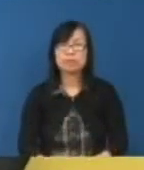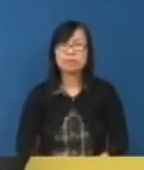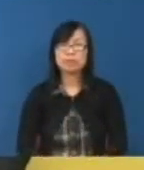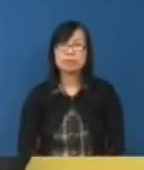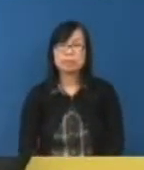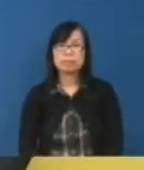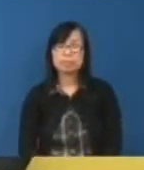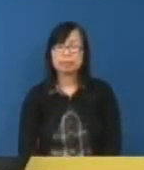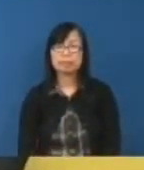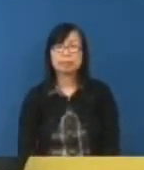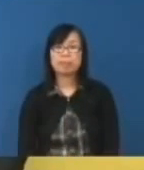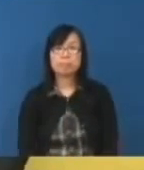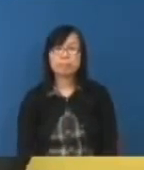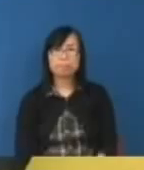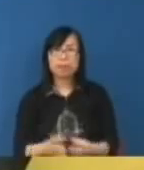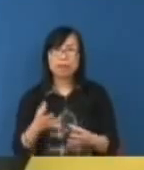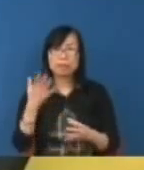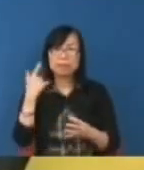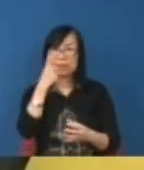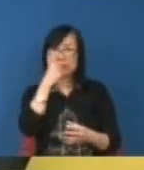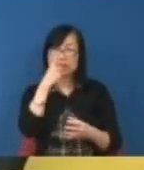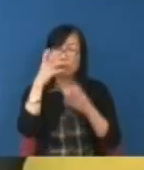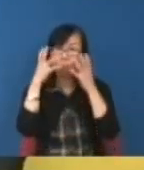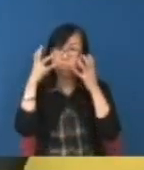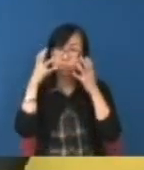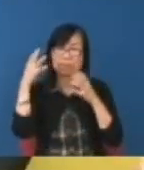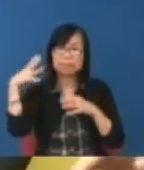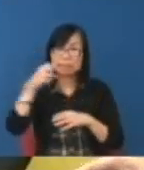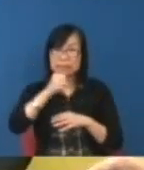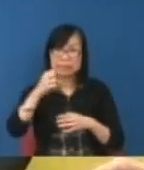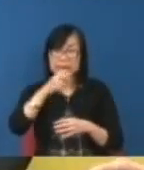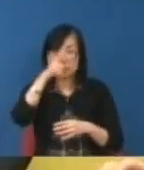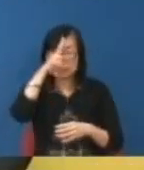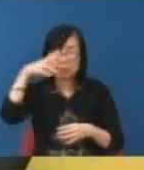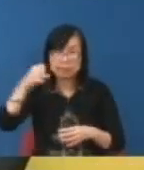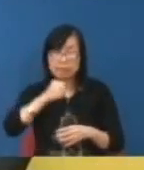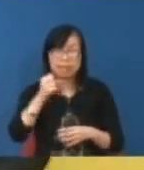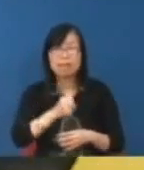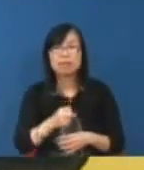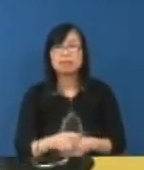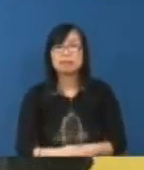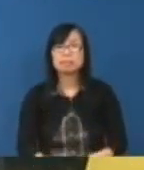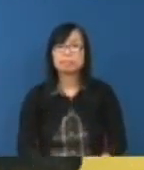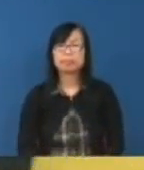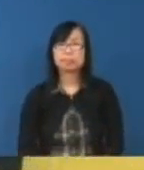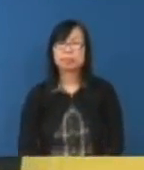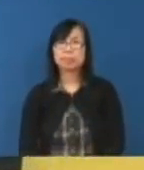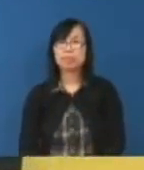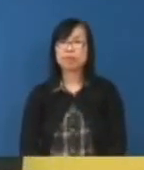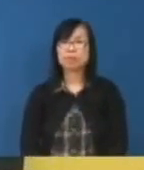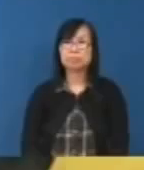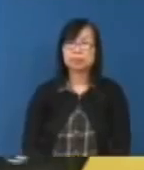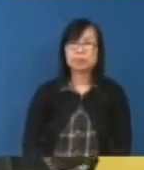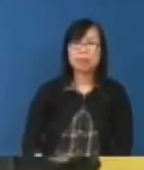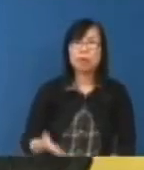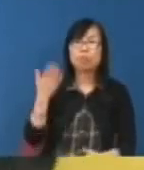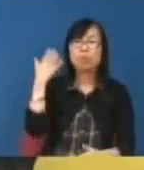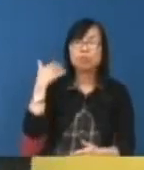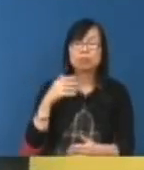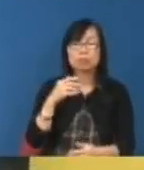犬馬之勞啦，即係叫人哋響應彭定安新九組啦。好啦，到即係過渡啦，咁佢又